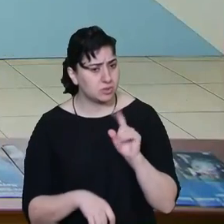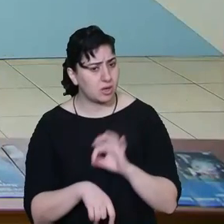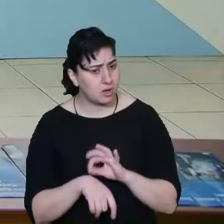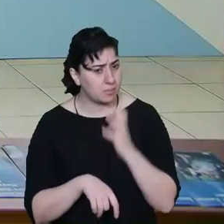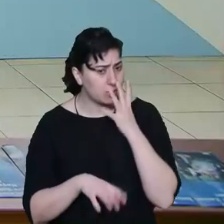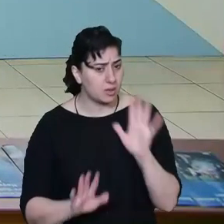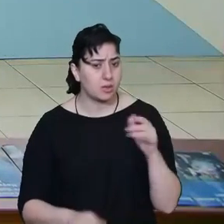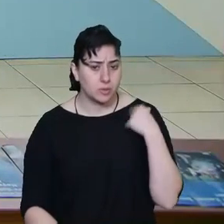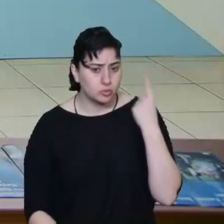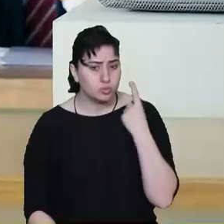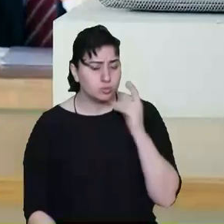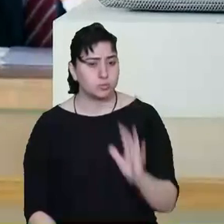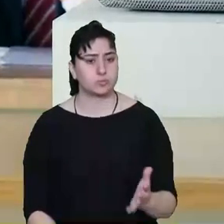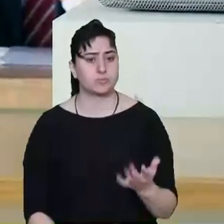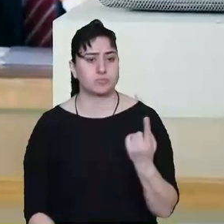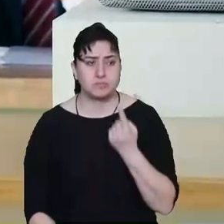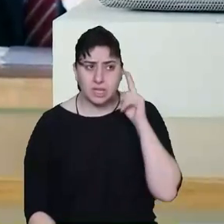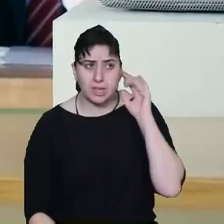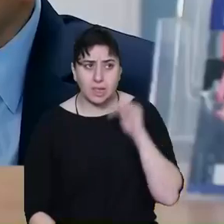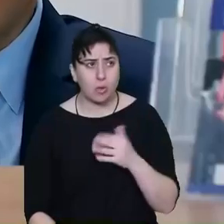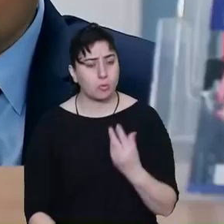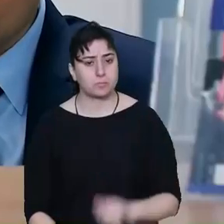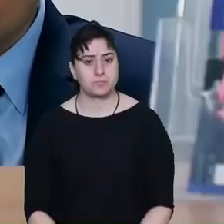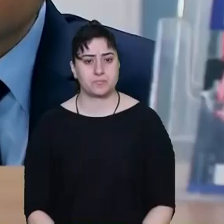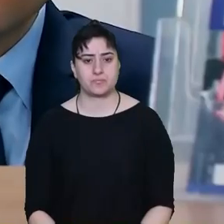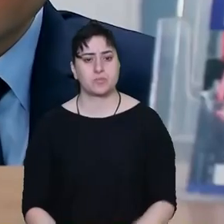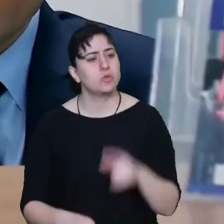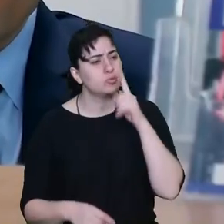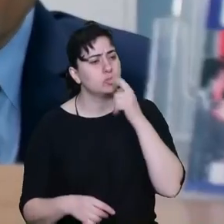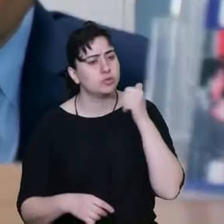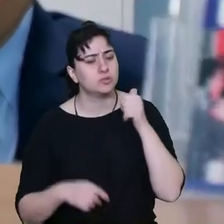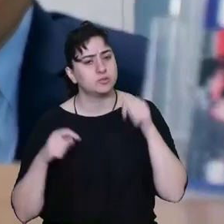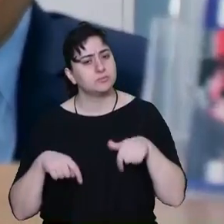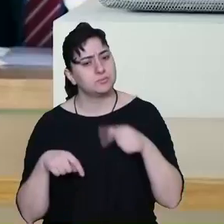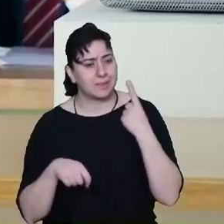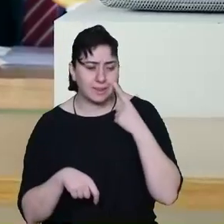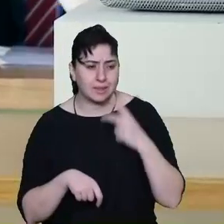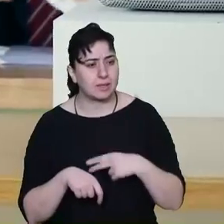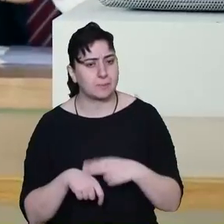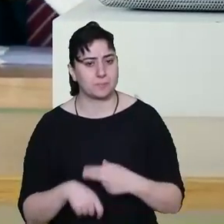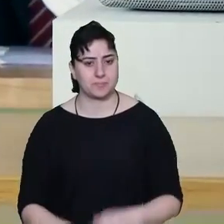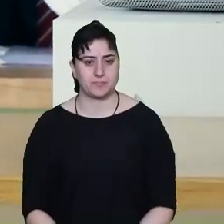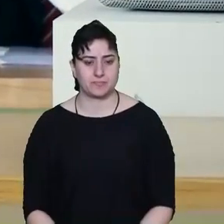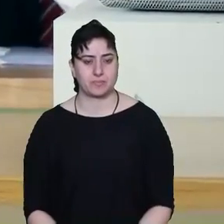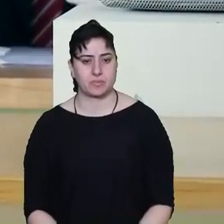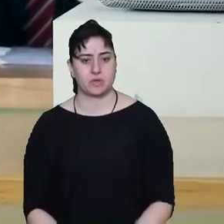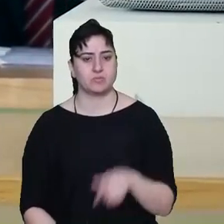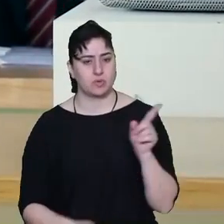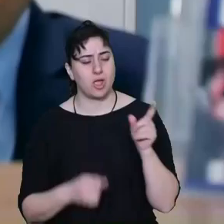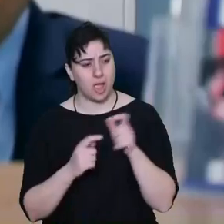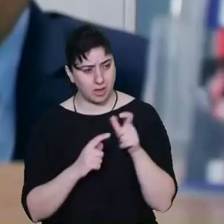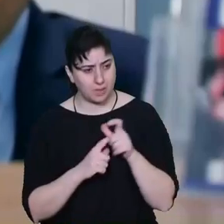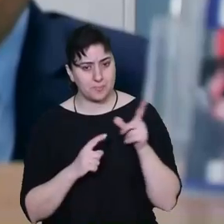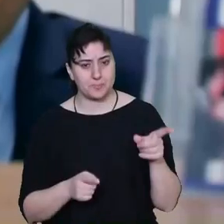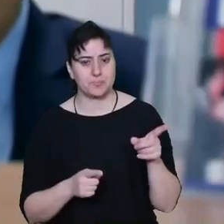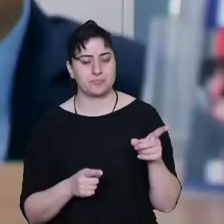ver. Düşünüyorum, dur. Bir şey geldi aklıma aslında. Şimdi biliyorum, şöyle bir şey deneyelim. Bu Erdem var ya, bu